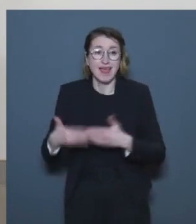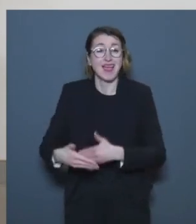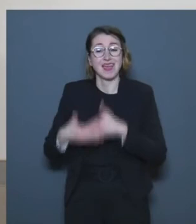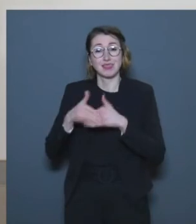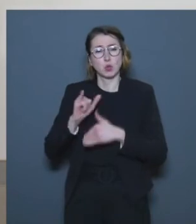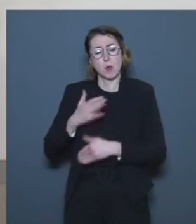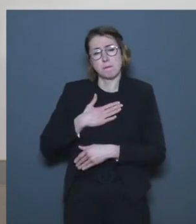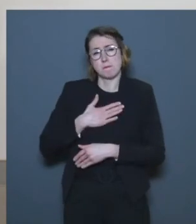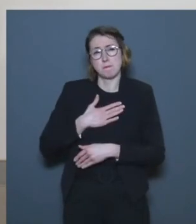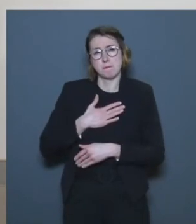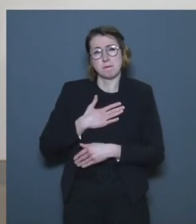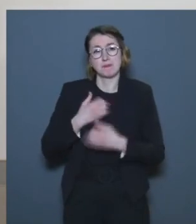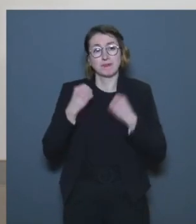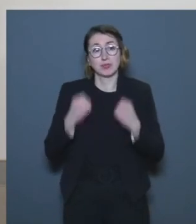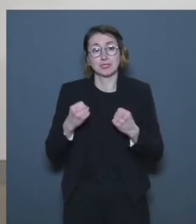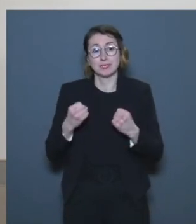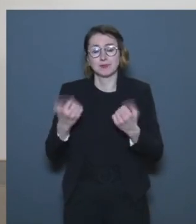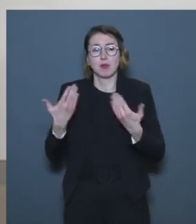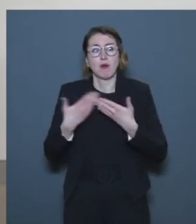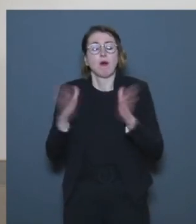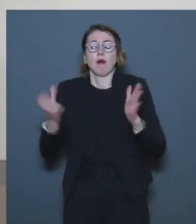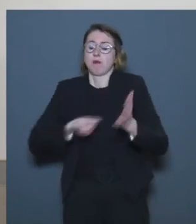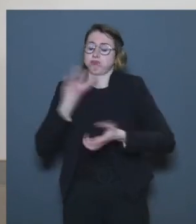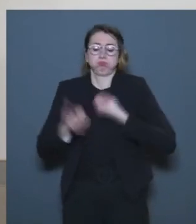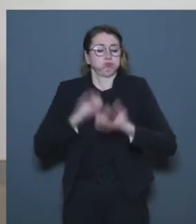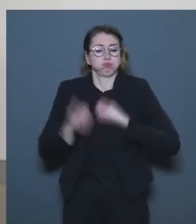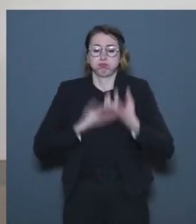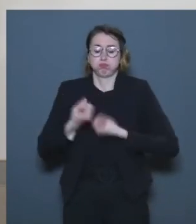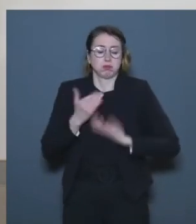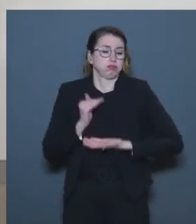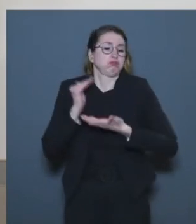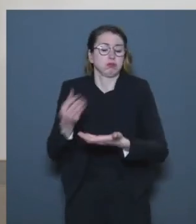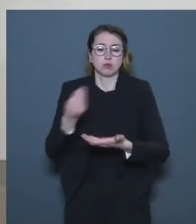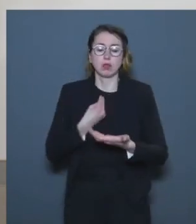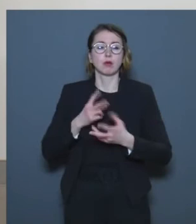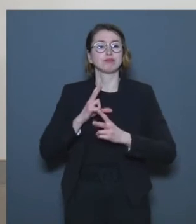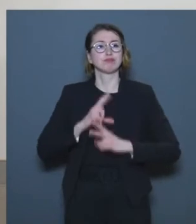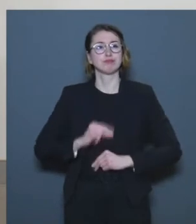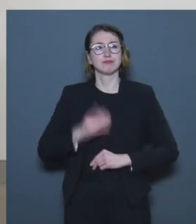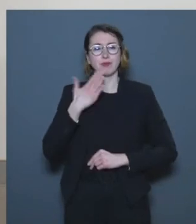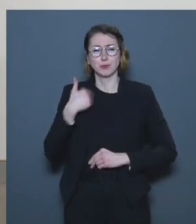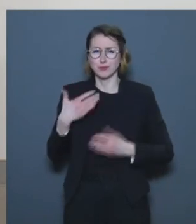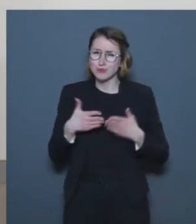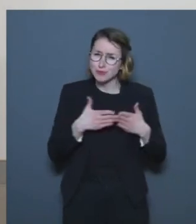d'une manière ouverte à quelqu'un d'autre. Et nous vous demandons un dernier effort